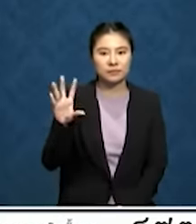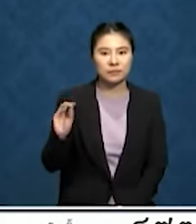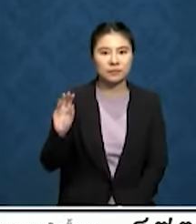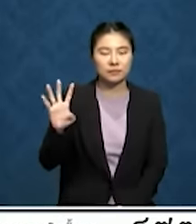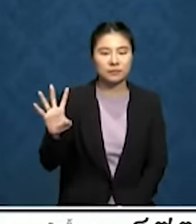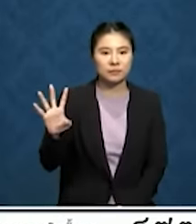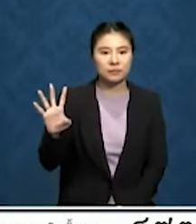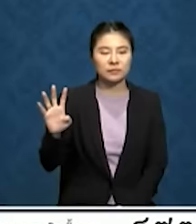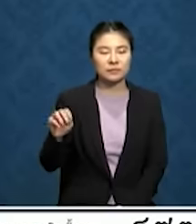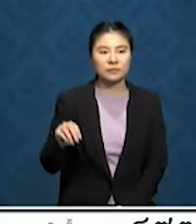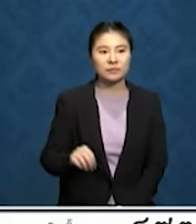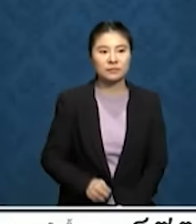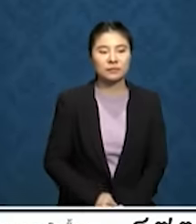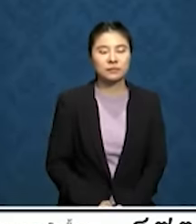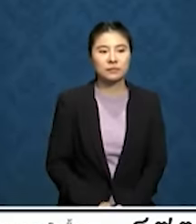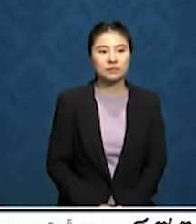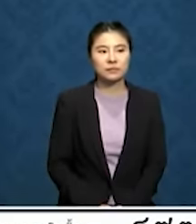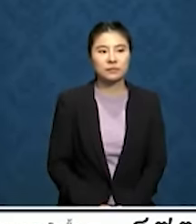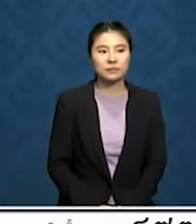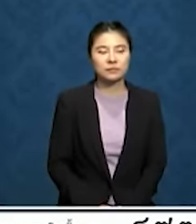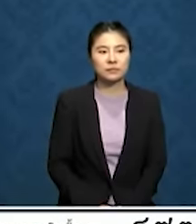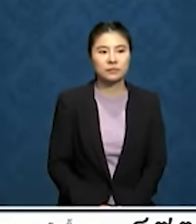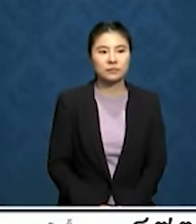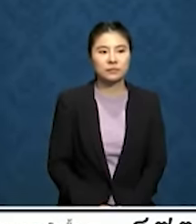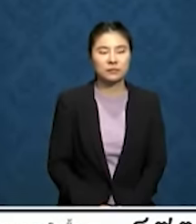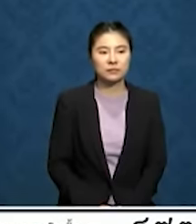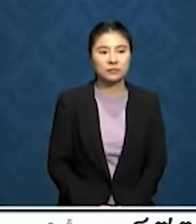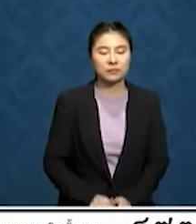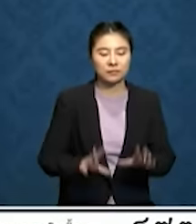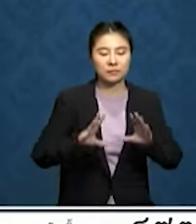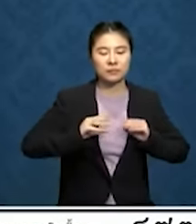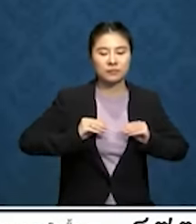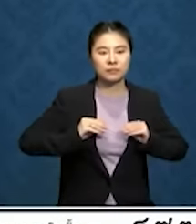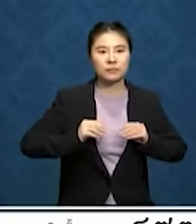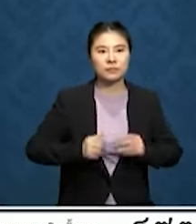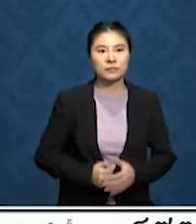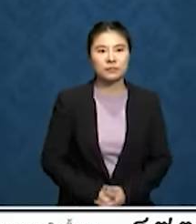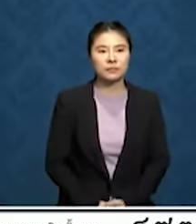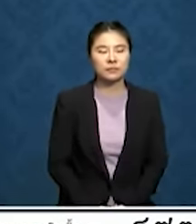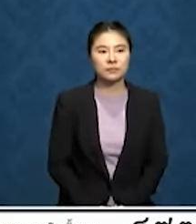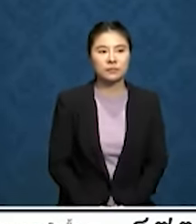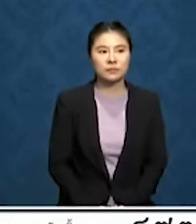254นายพิบูลรัชกิจประการ เห็นชอบครับ